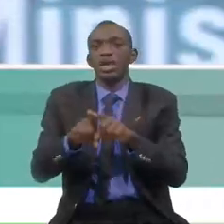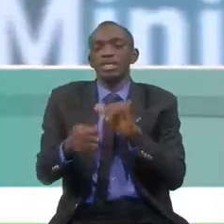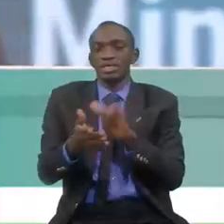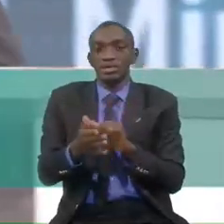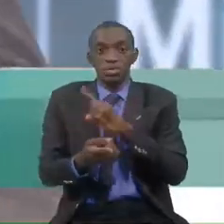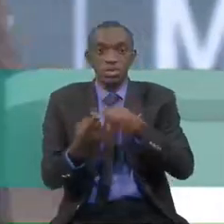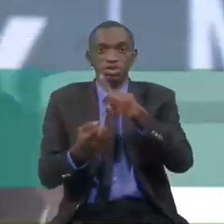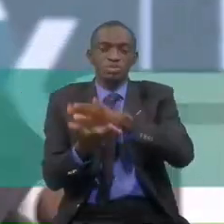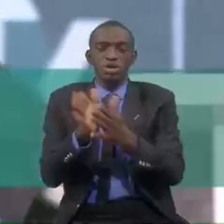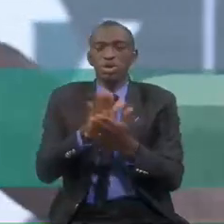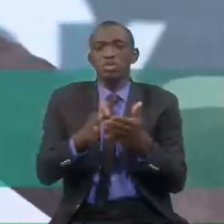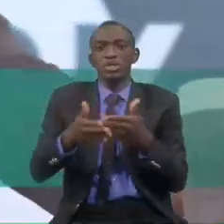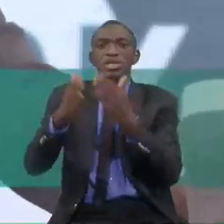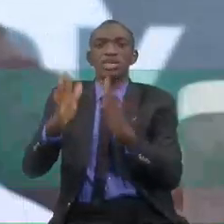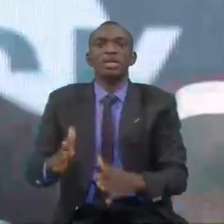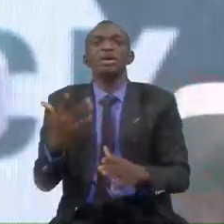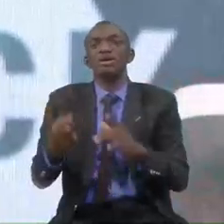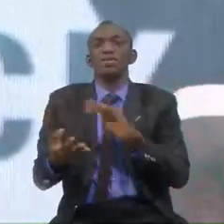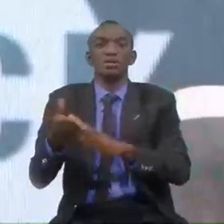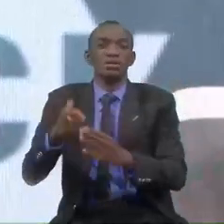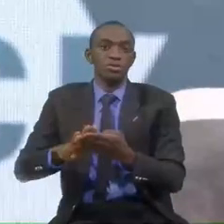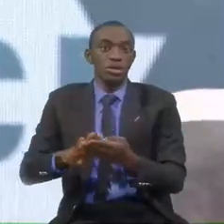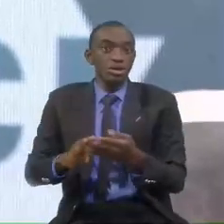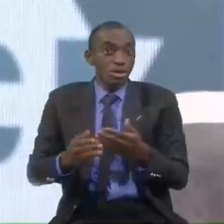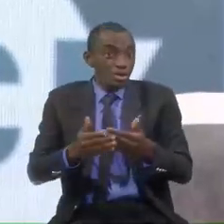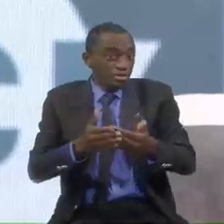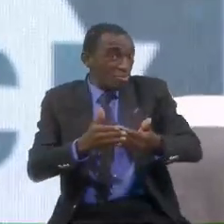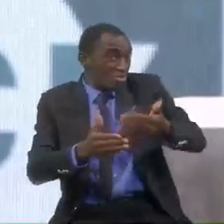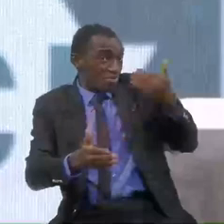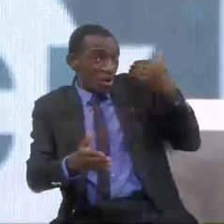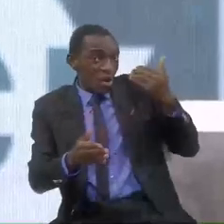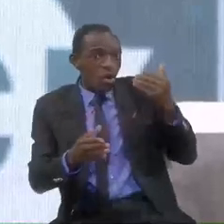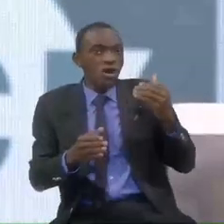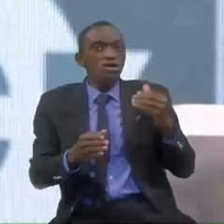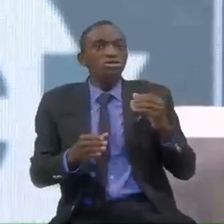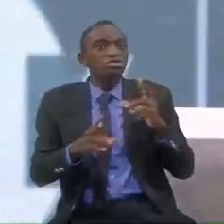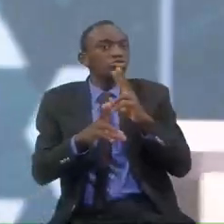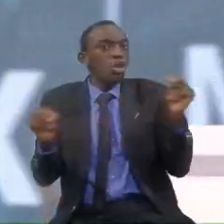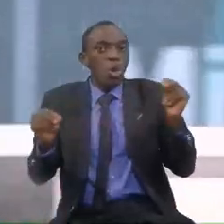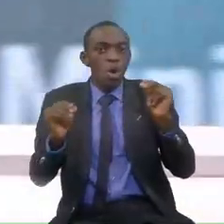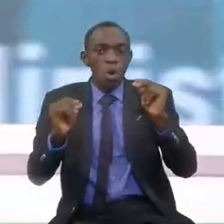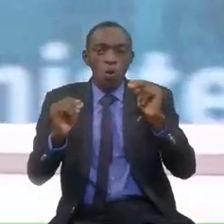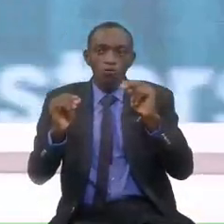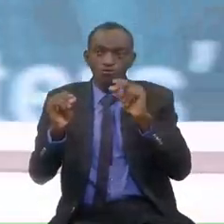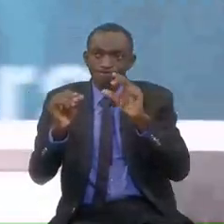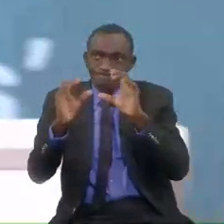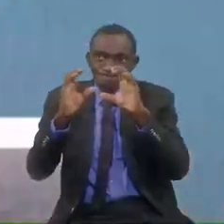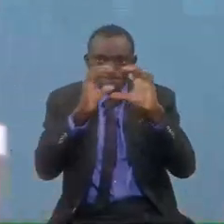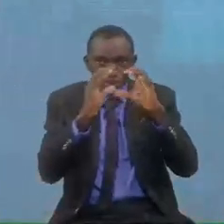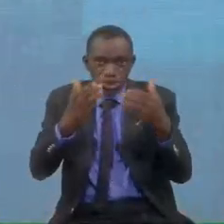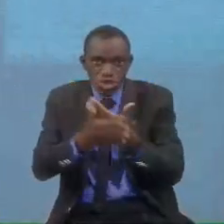passé, avant qu'on ne vous connaisse, avant que les photographes ne vous suivent pour prendre vos images et envoyer au